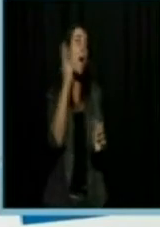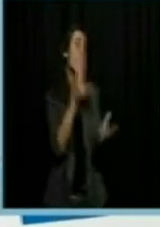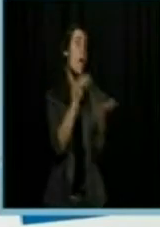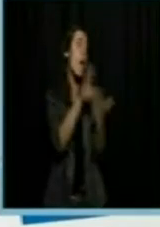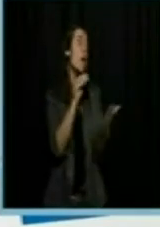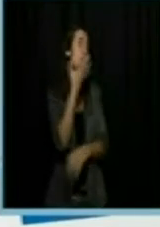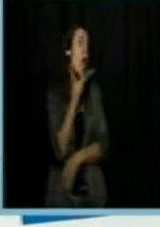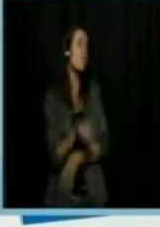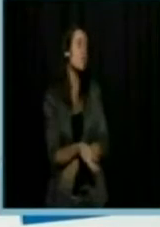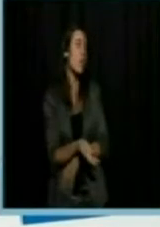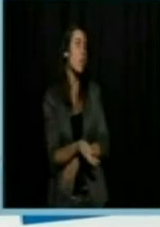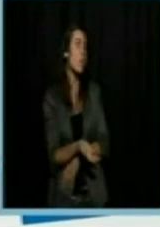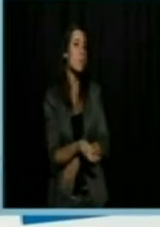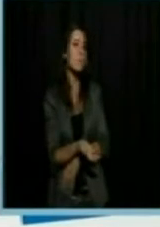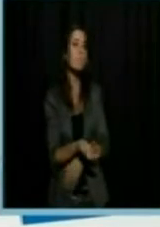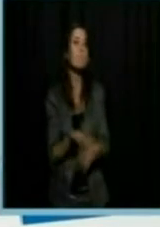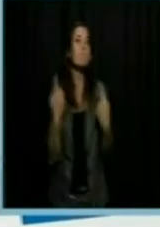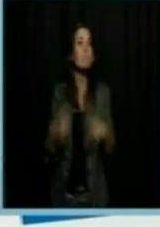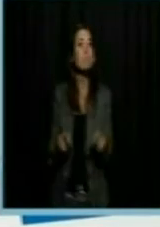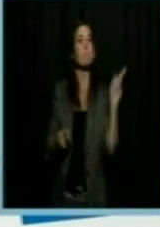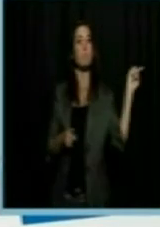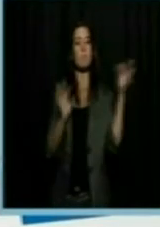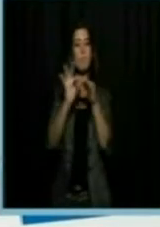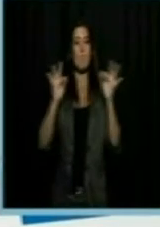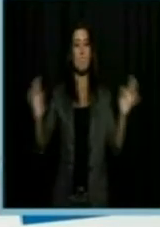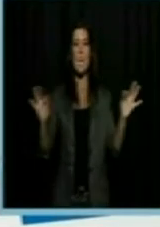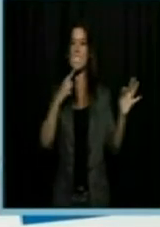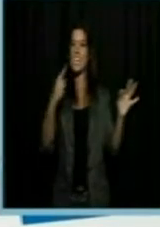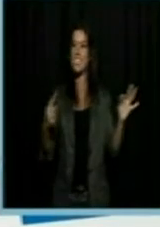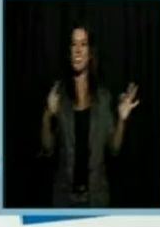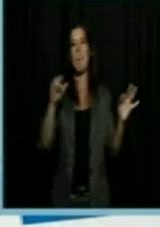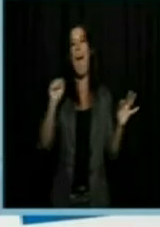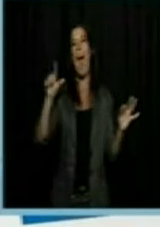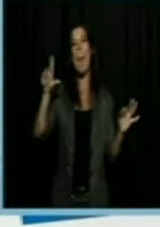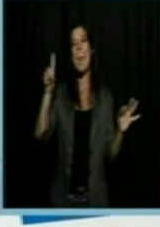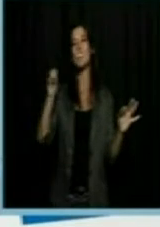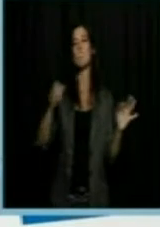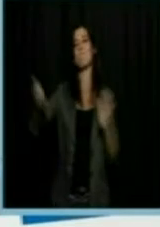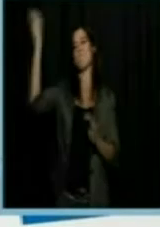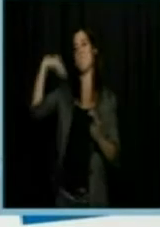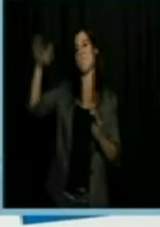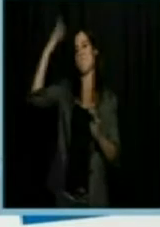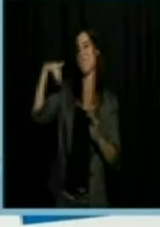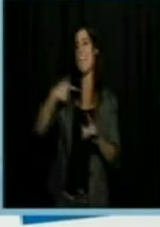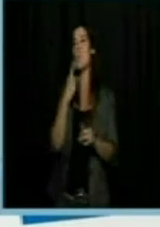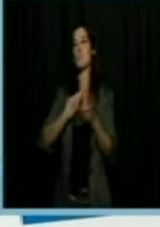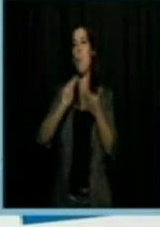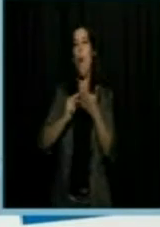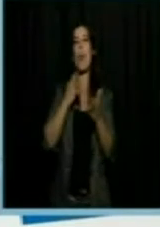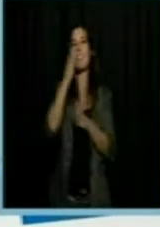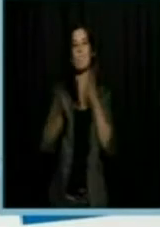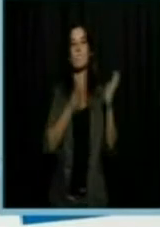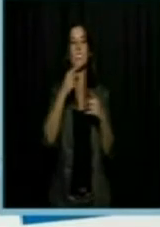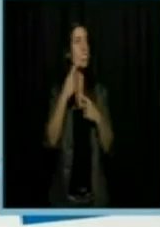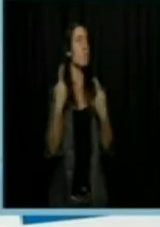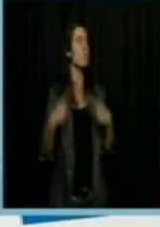parte. Questa è una frase che diceva un Aldo di tanti anni fa quando andava nelle scuole.